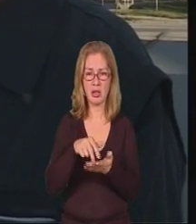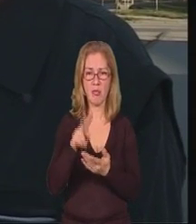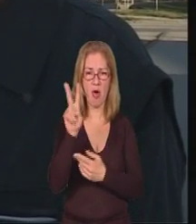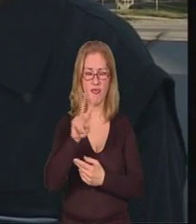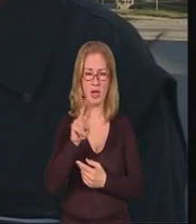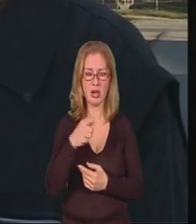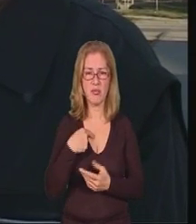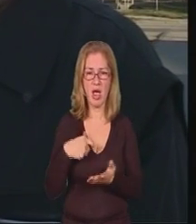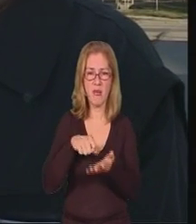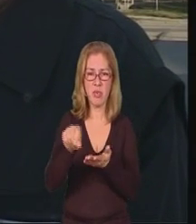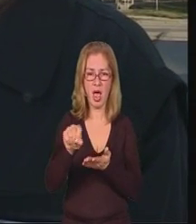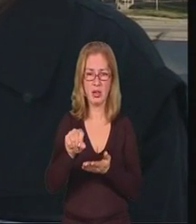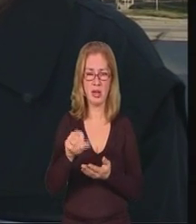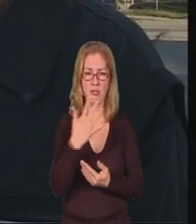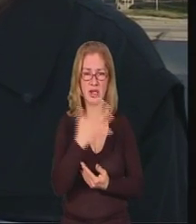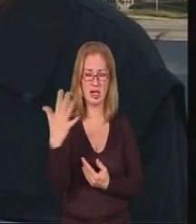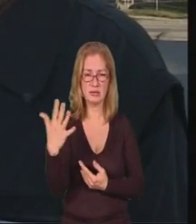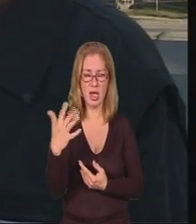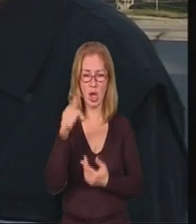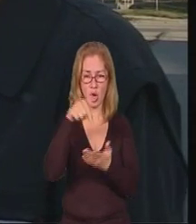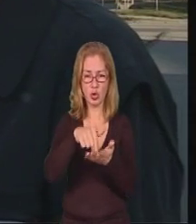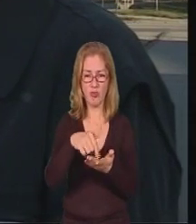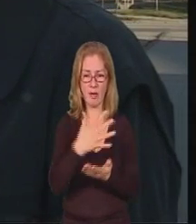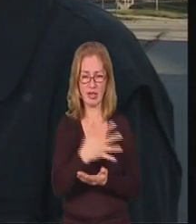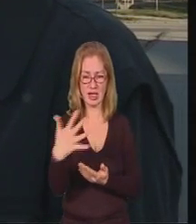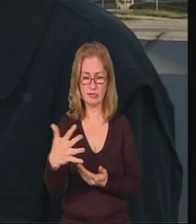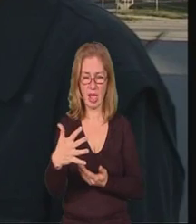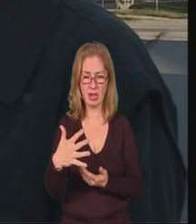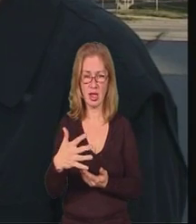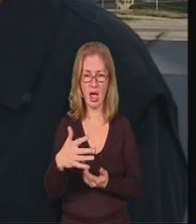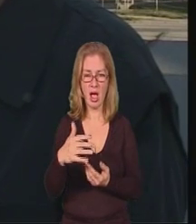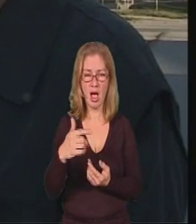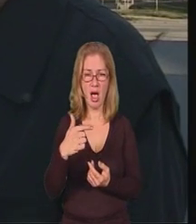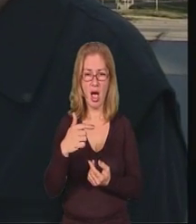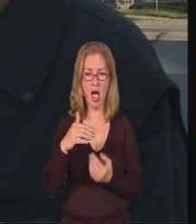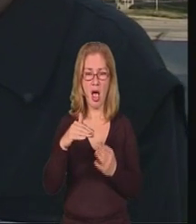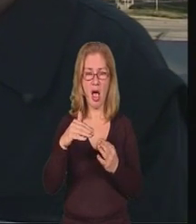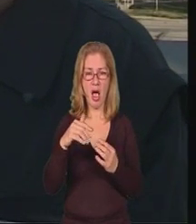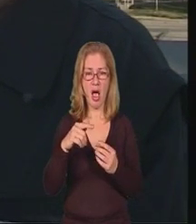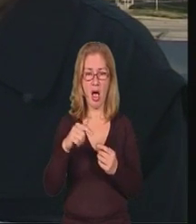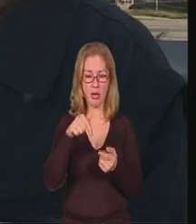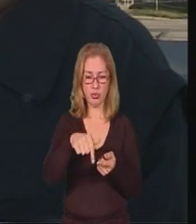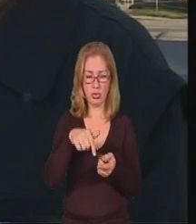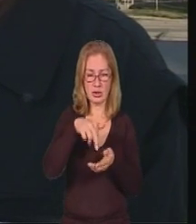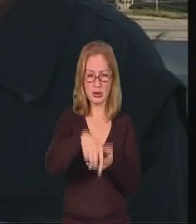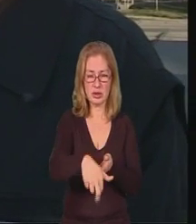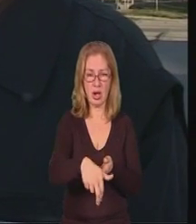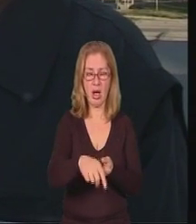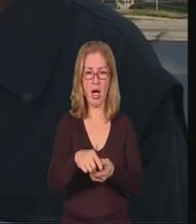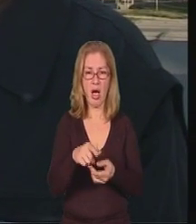za Veternik plaćamo opet 55 dinara. Znači od grada do ovde je 55 dinara, a mi od